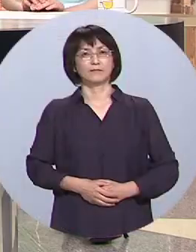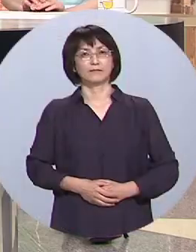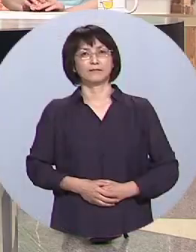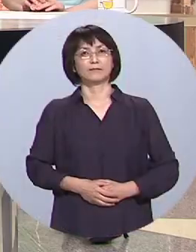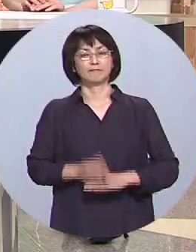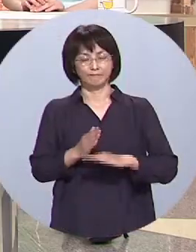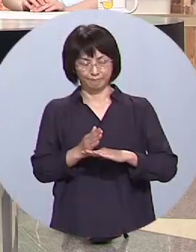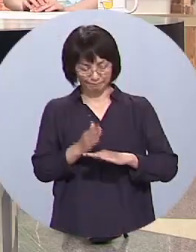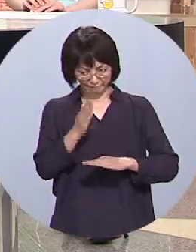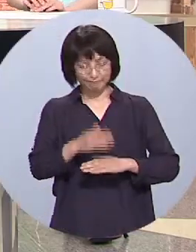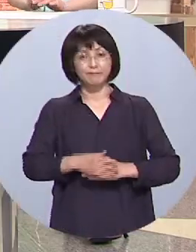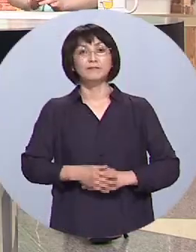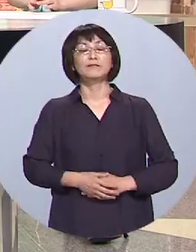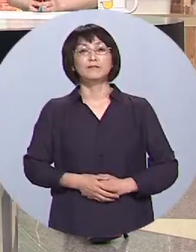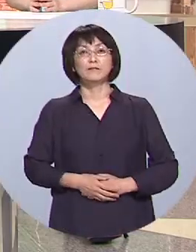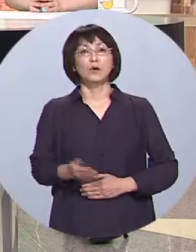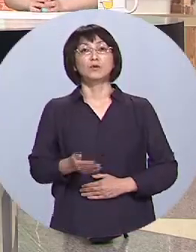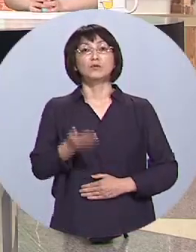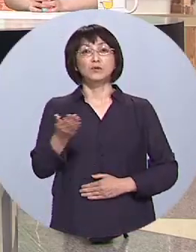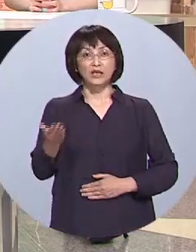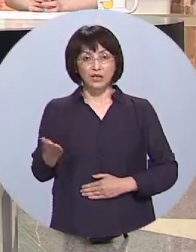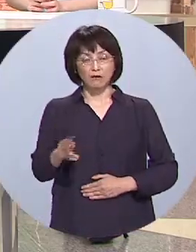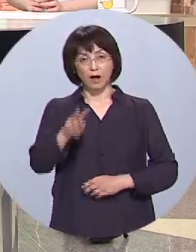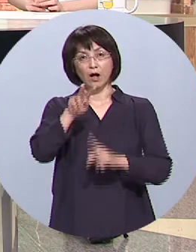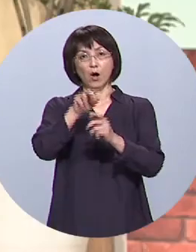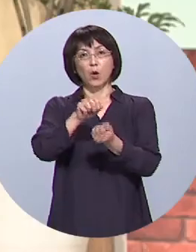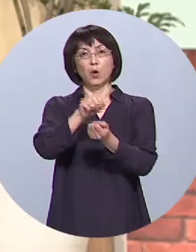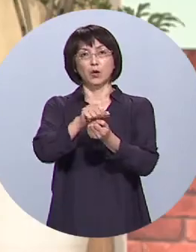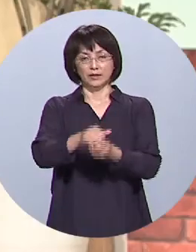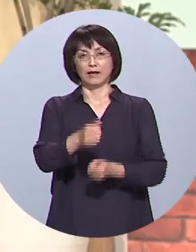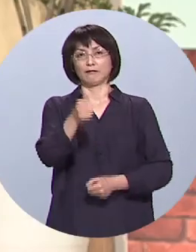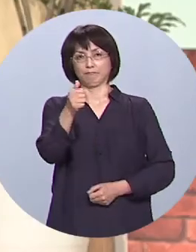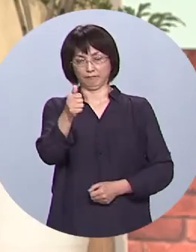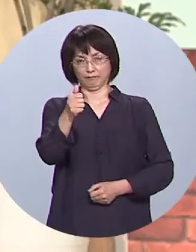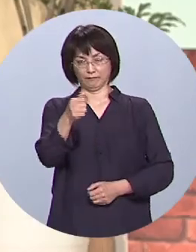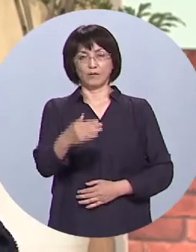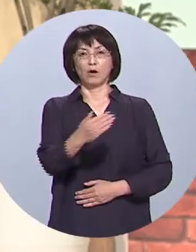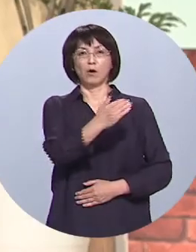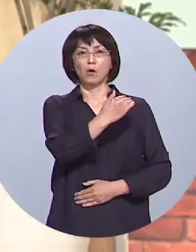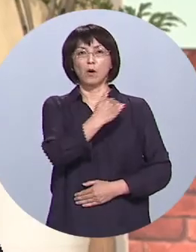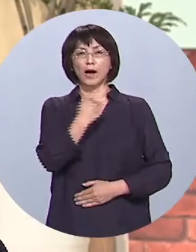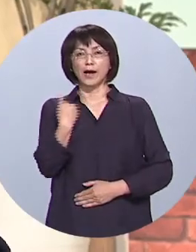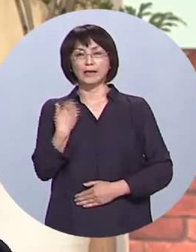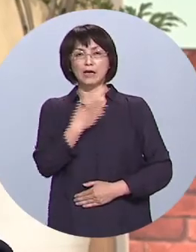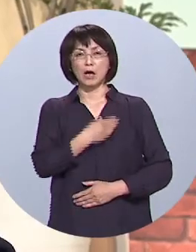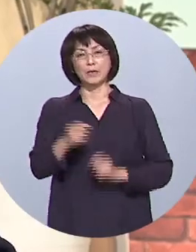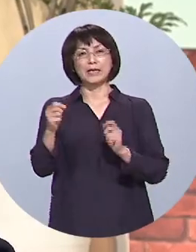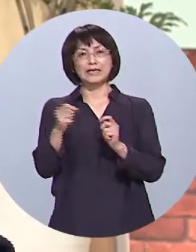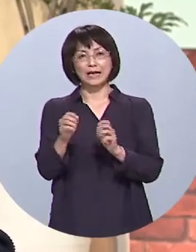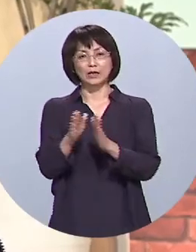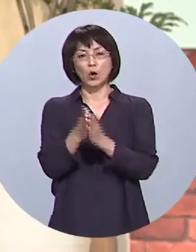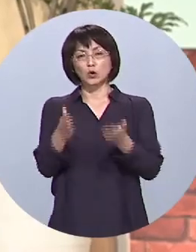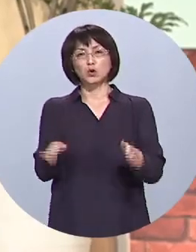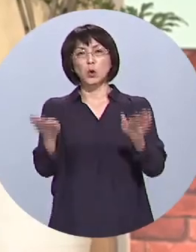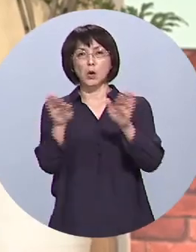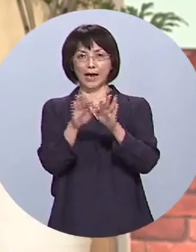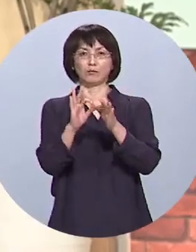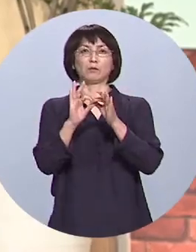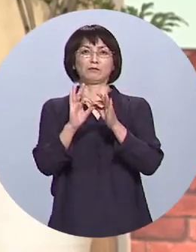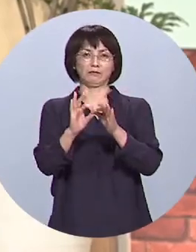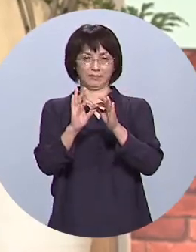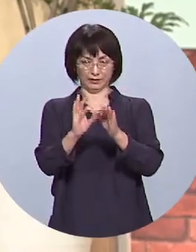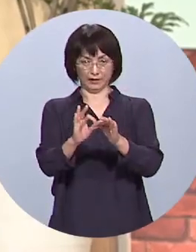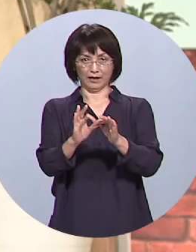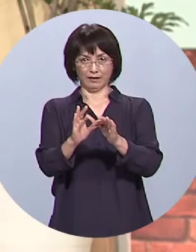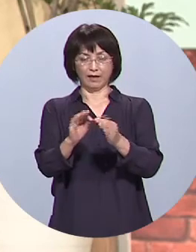ありがとうございます。続いてのコーナーは小坂君。 はい、続いては私たちの身近にある図書館の話題です。はい、